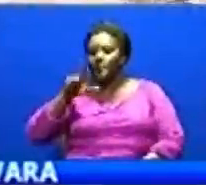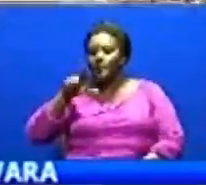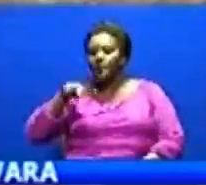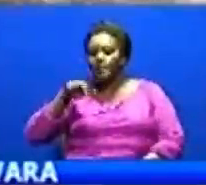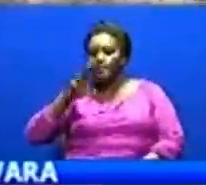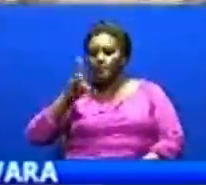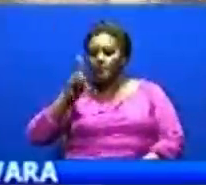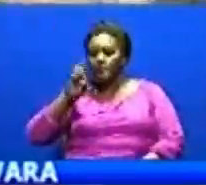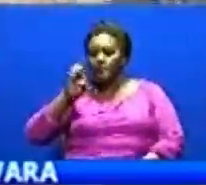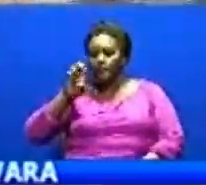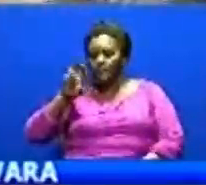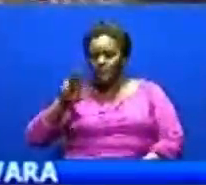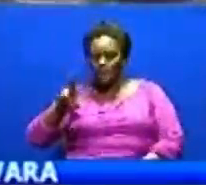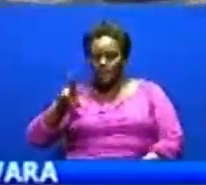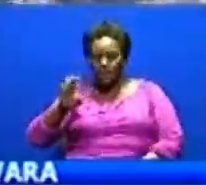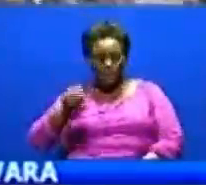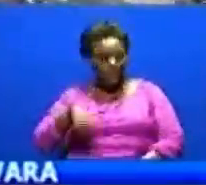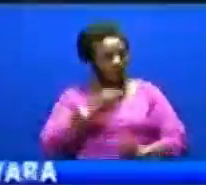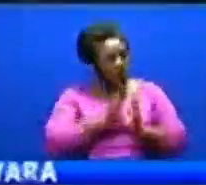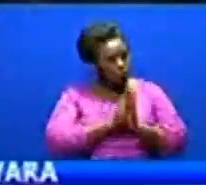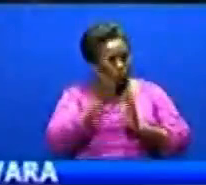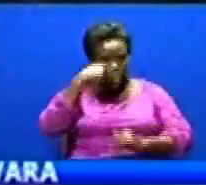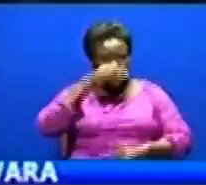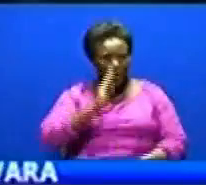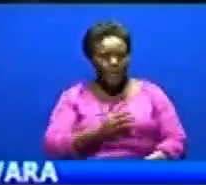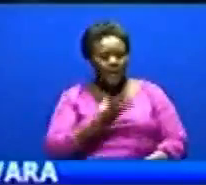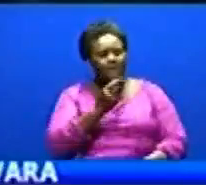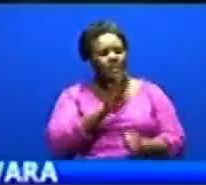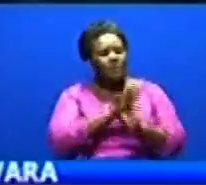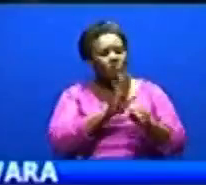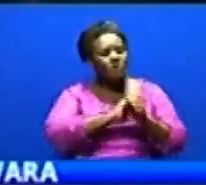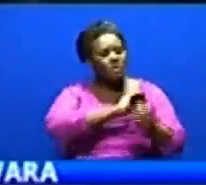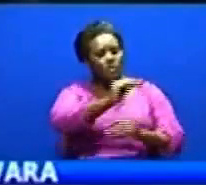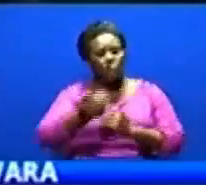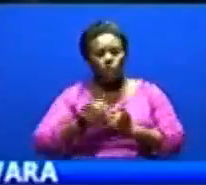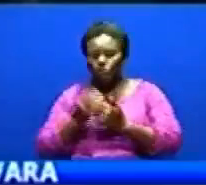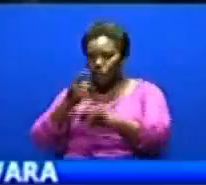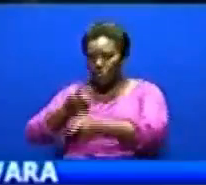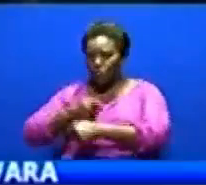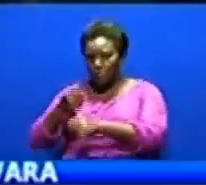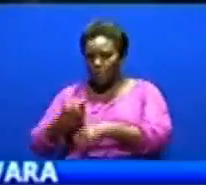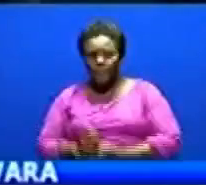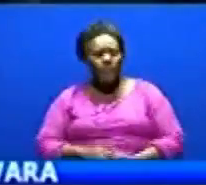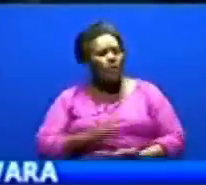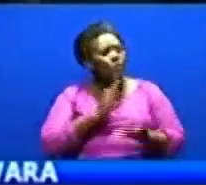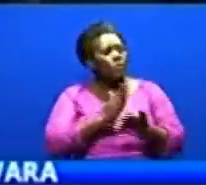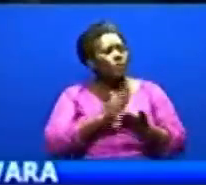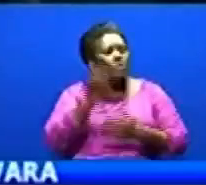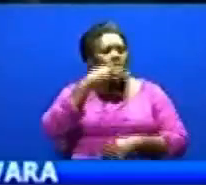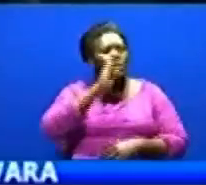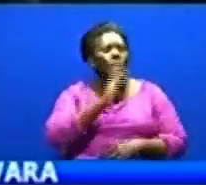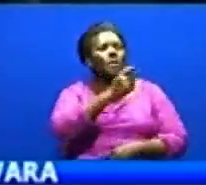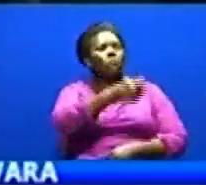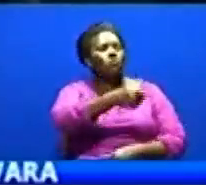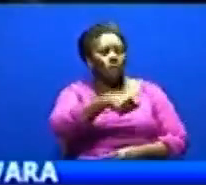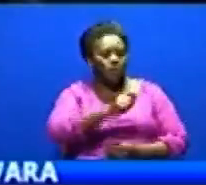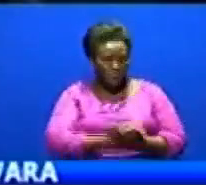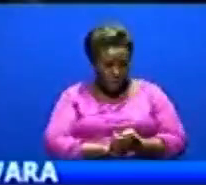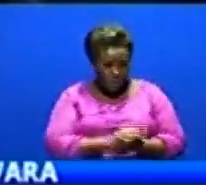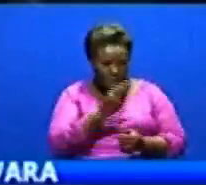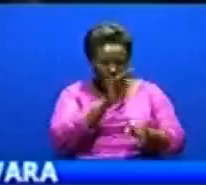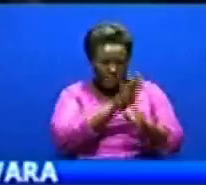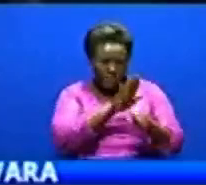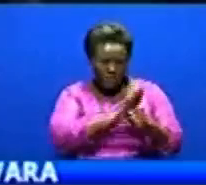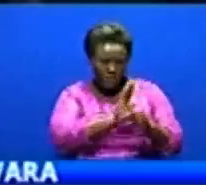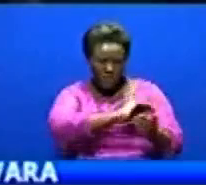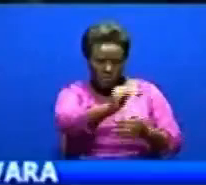kurudisha kiasi kikubwa cha fedha za wakulima. Kiukweli ni jambo zuri ambalo limefanyika kwa upande wa serikali kuhakikisha haki ya